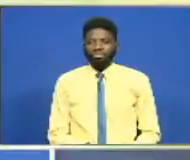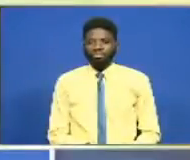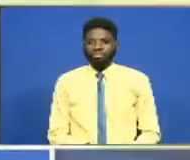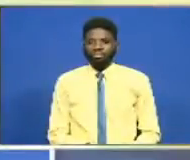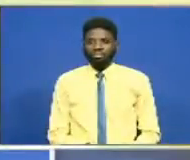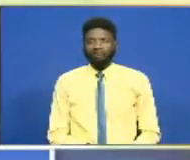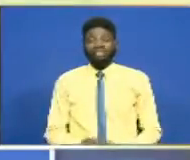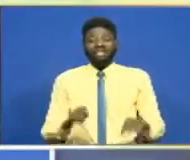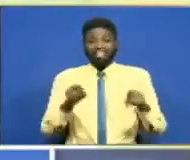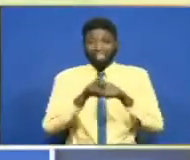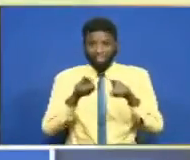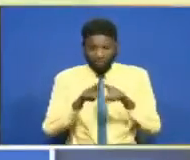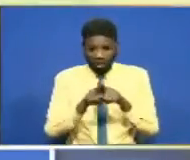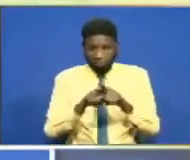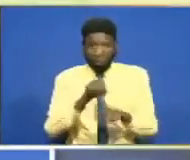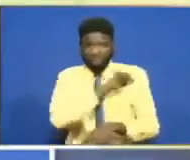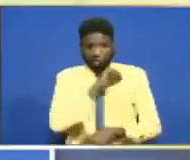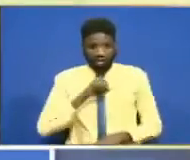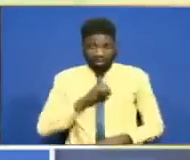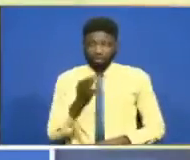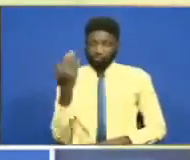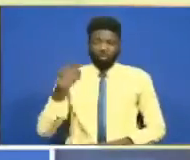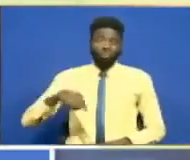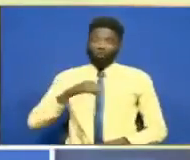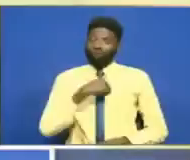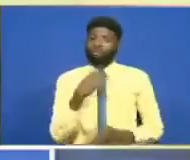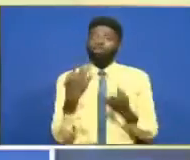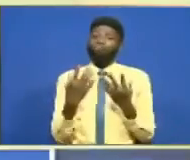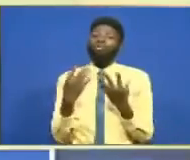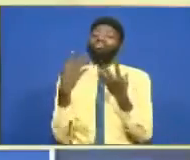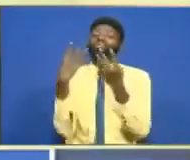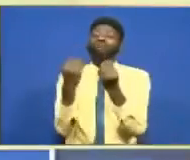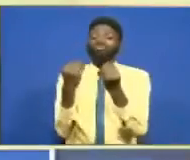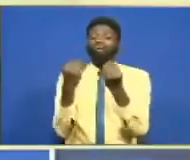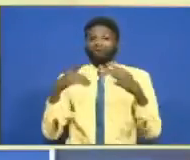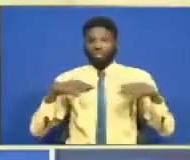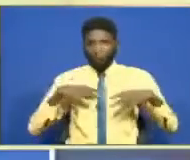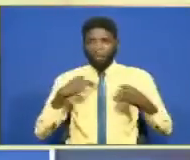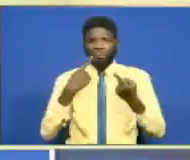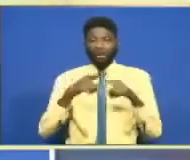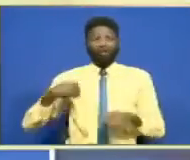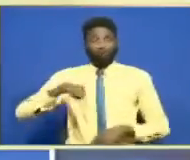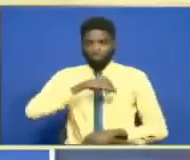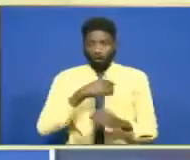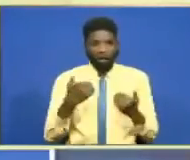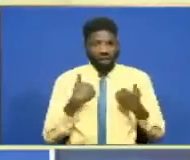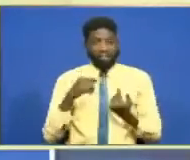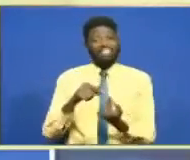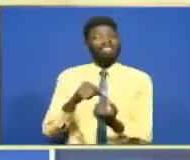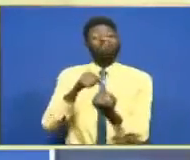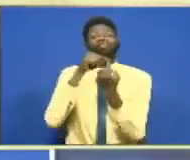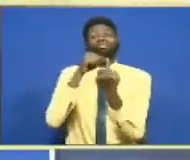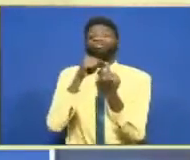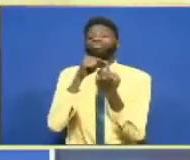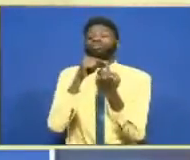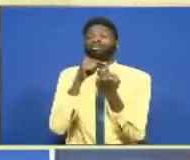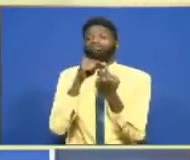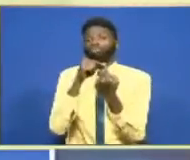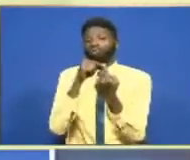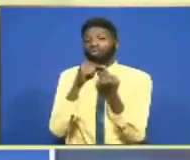Kama bunge la seneti tulikuwa tumeenda recess, but we have a special sitting kwa sababu MCS wa Nairobi wameimpeach governor wao.